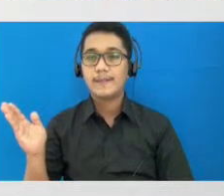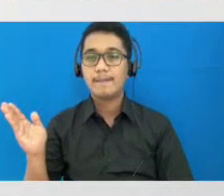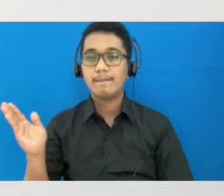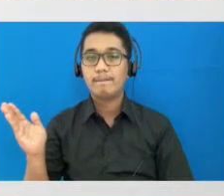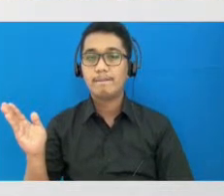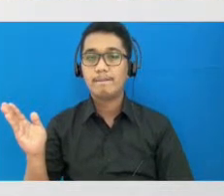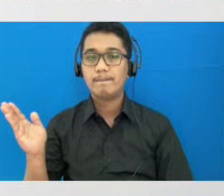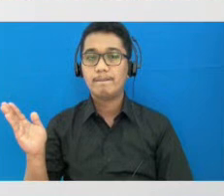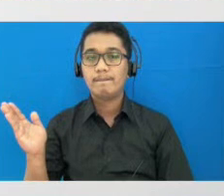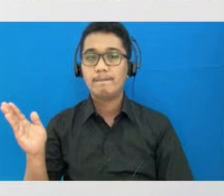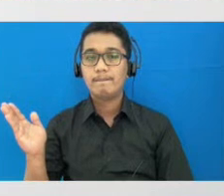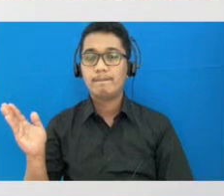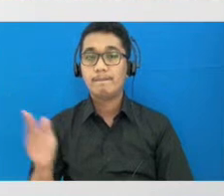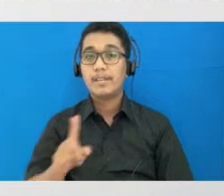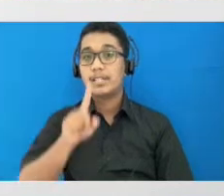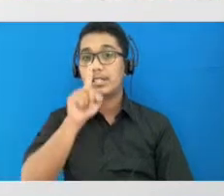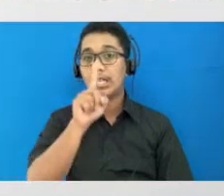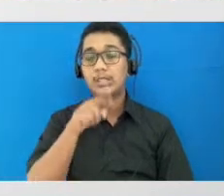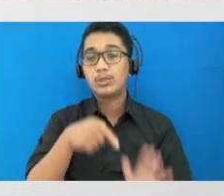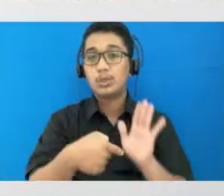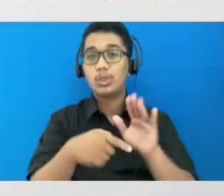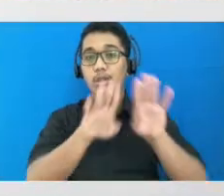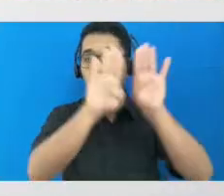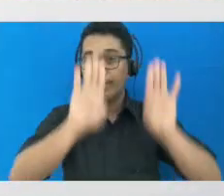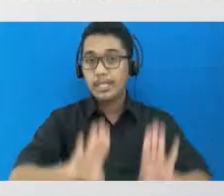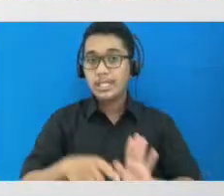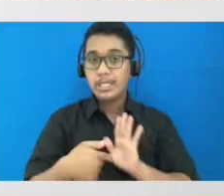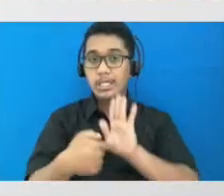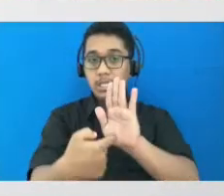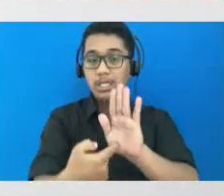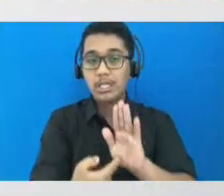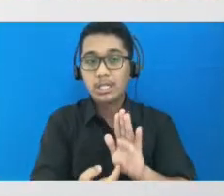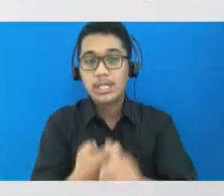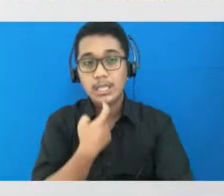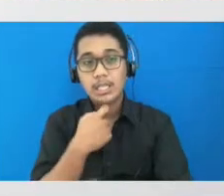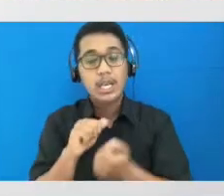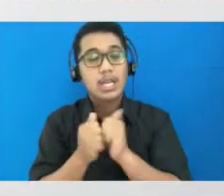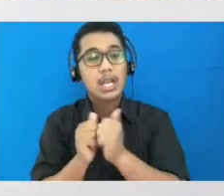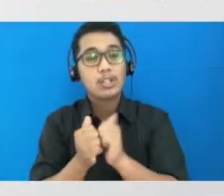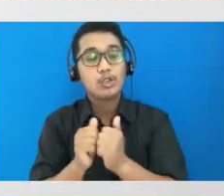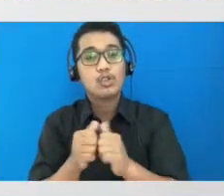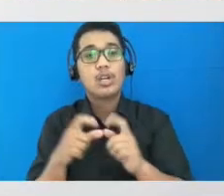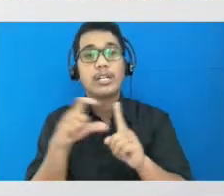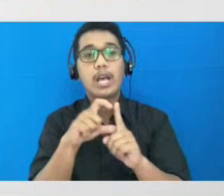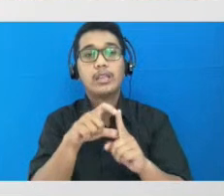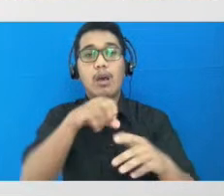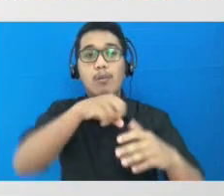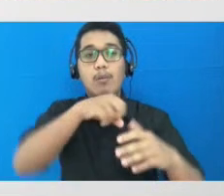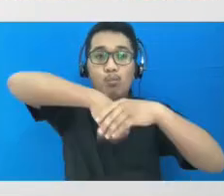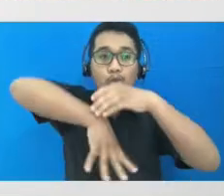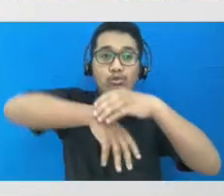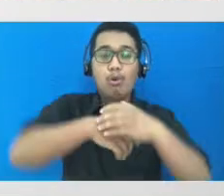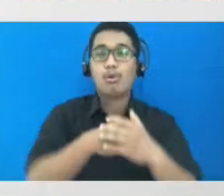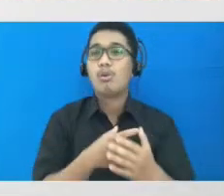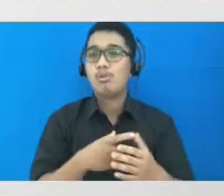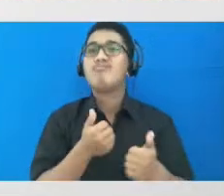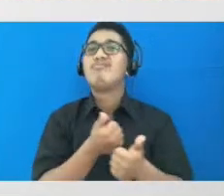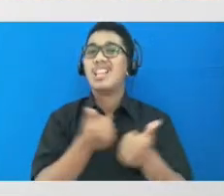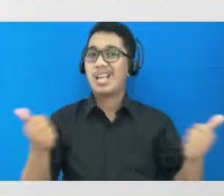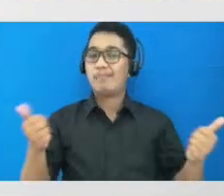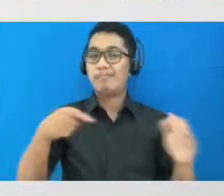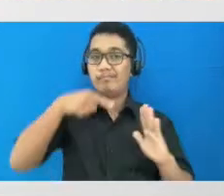kopian dari salah satu media mengungkap sebuah kasus kebocoran data cukup lengkap. Bagaimana